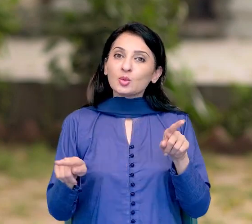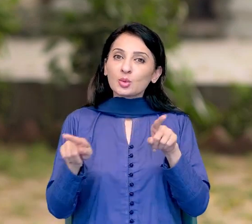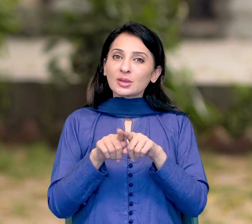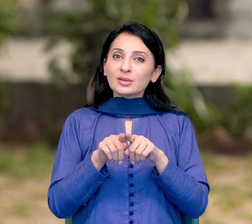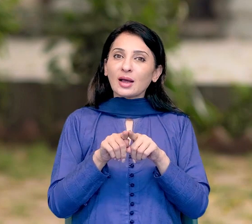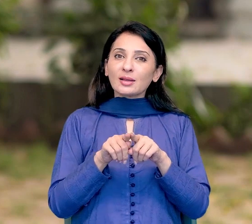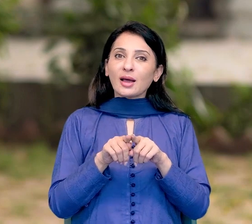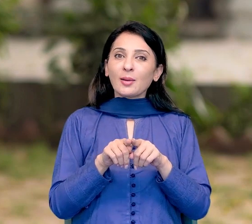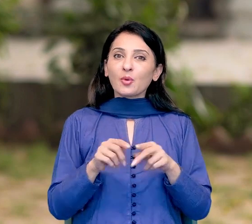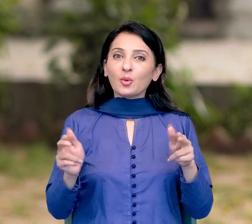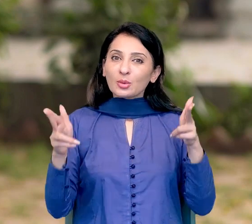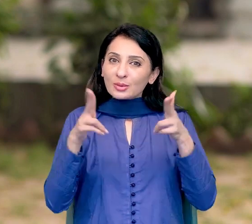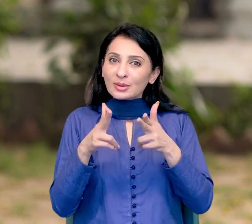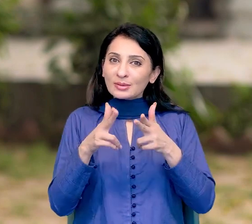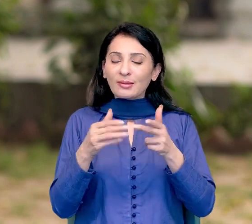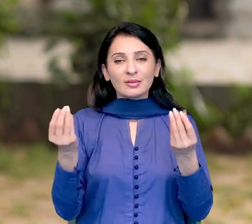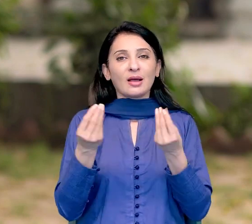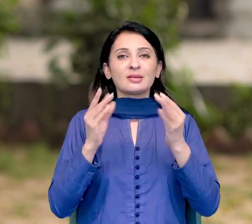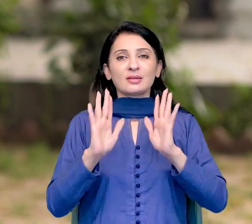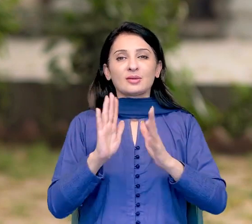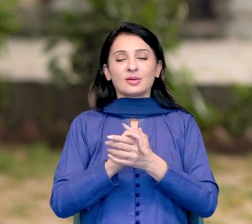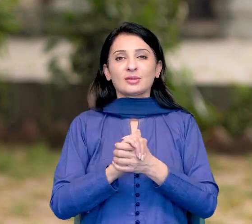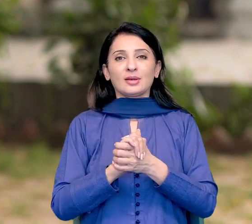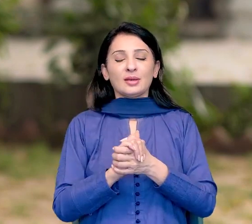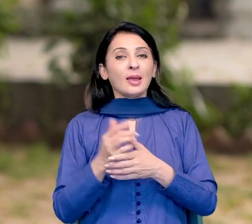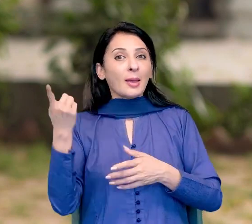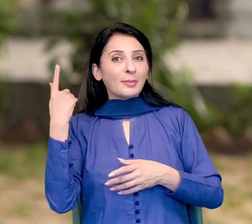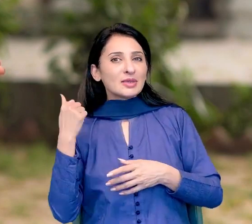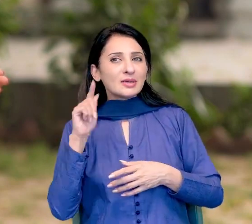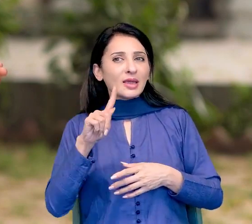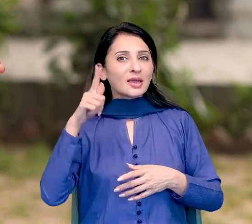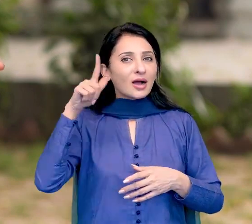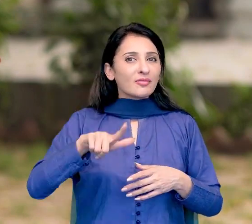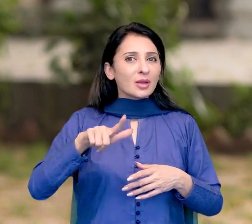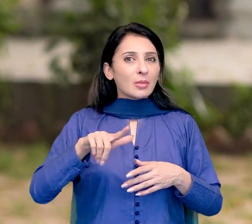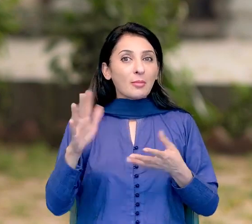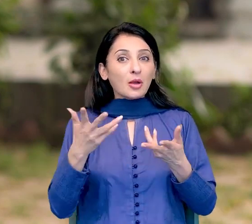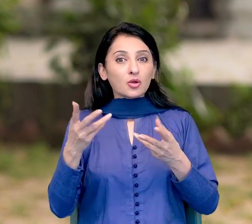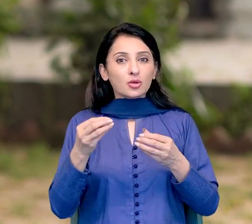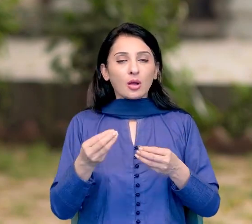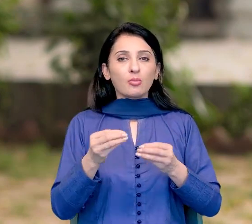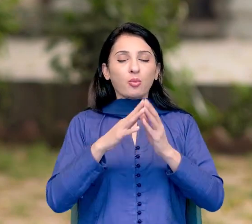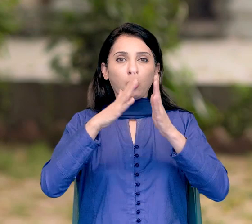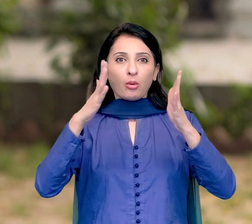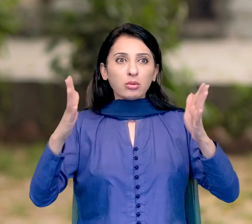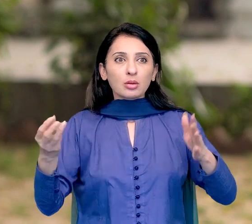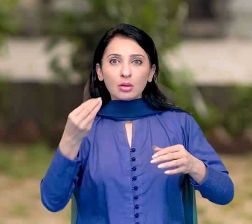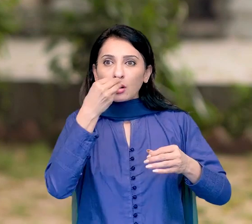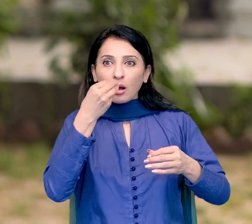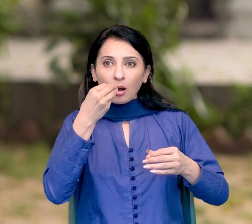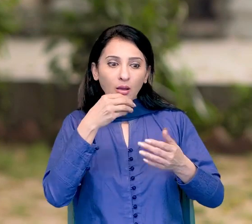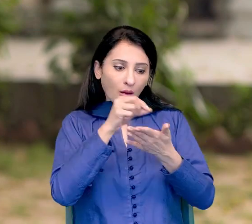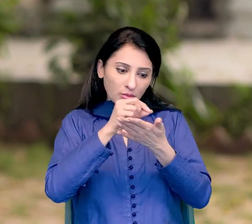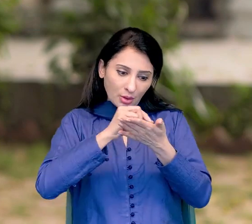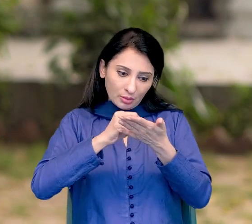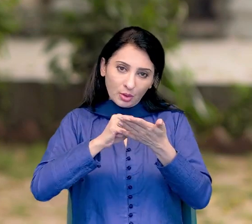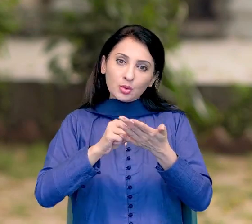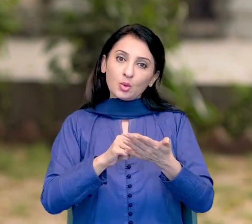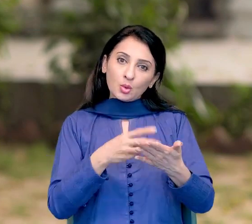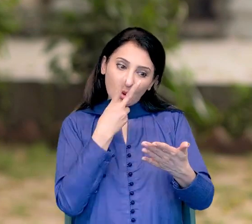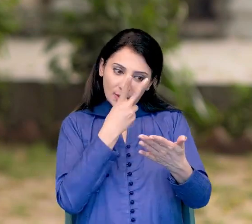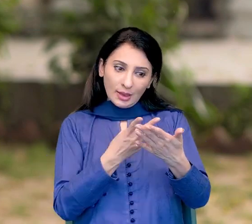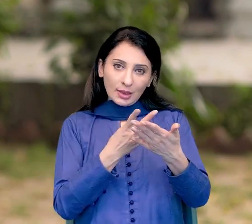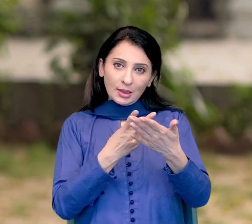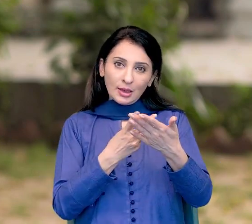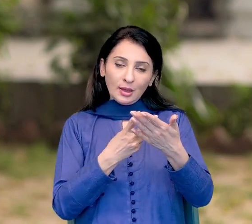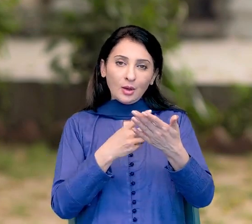down تاکہ اگر آپ کا ویٹ نہیں اتر رہا تو آپ اسی وقت دیکھ سکتے ہیں پچھلے ایک ہفتے میں میں نے کتنی بد پرہیزی کتنی کی, how much